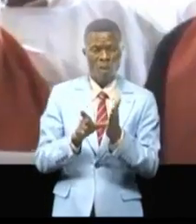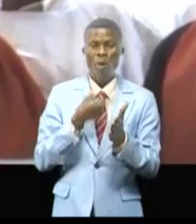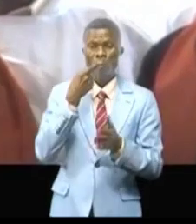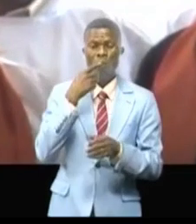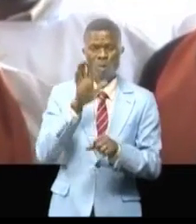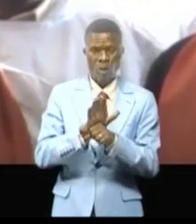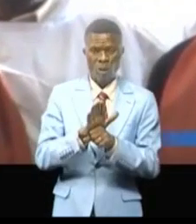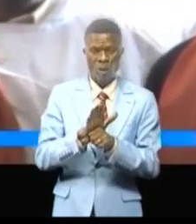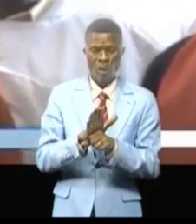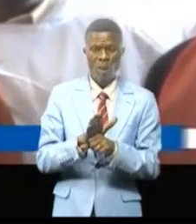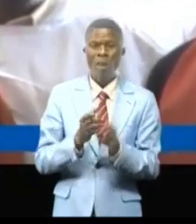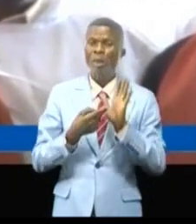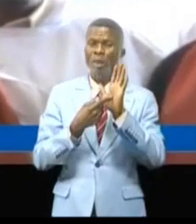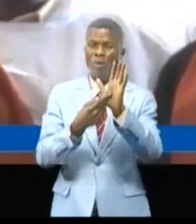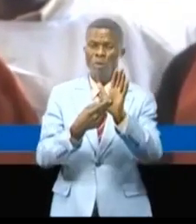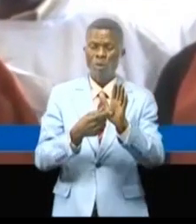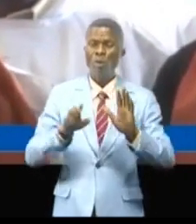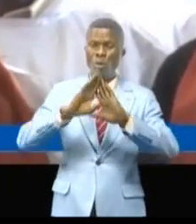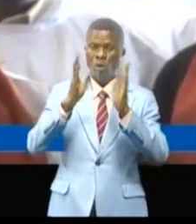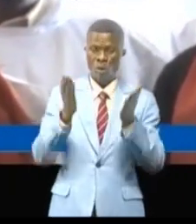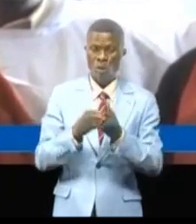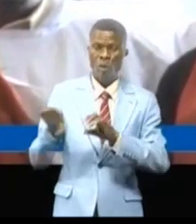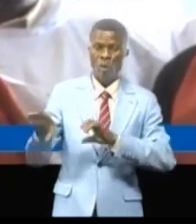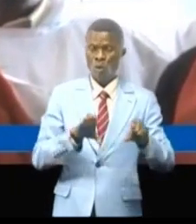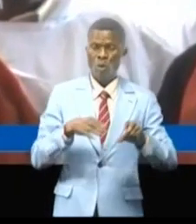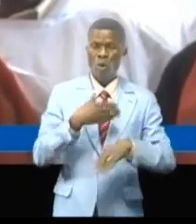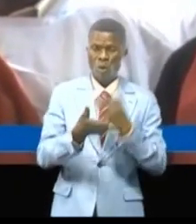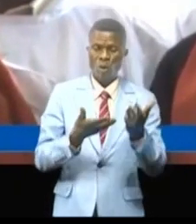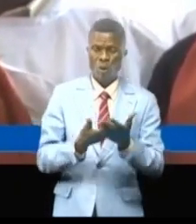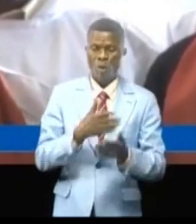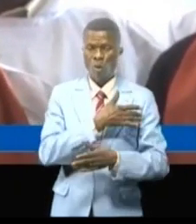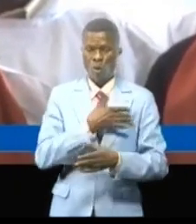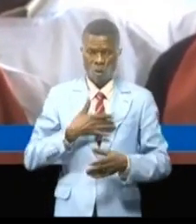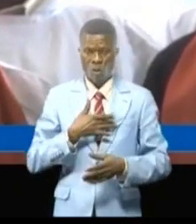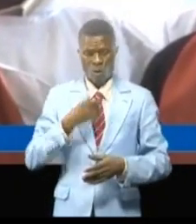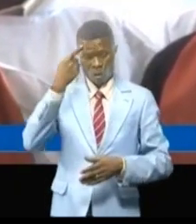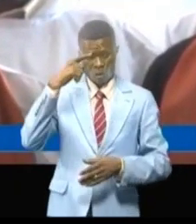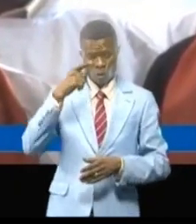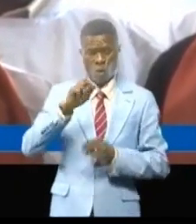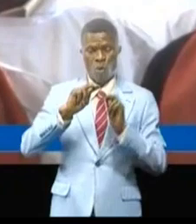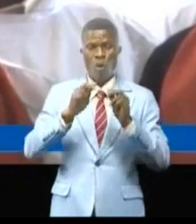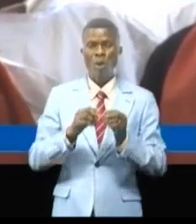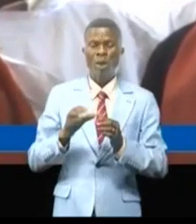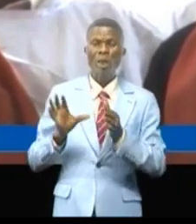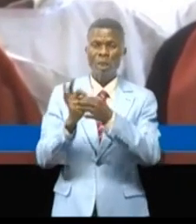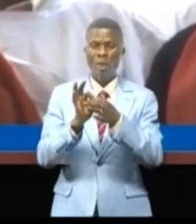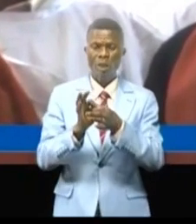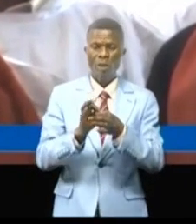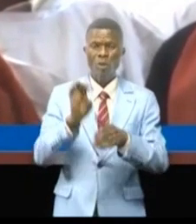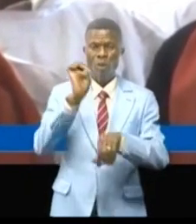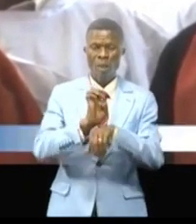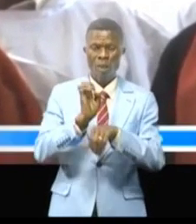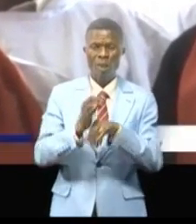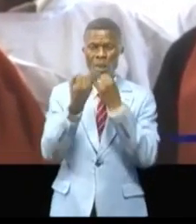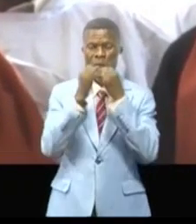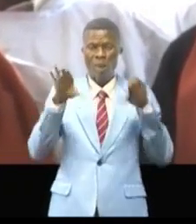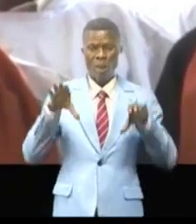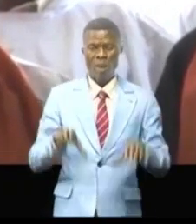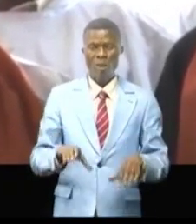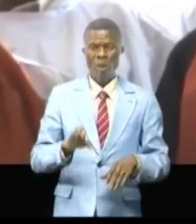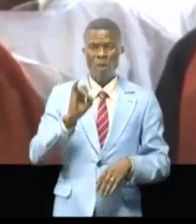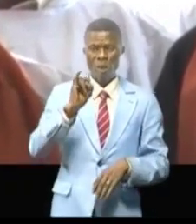qui implique que tout acte posé au nom et pour le compte de l'Union des Églises indépendantes du Congo, IEC